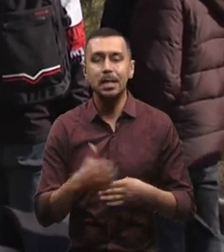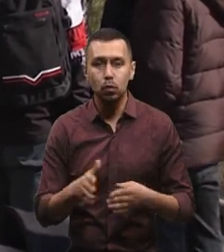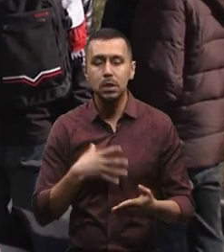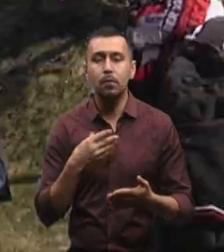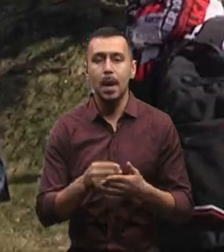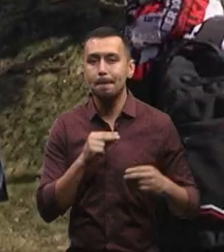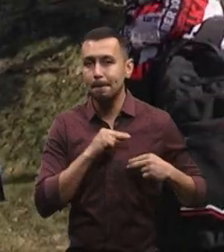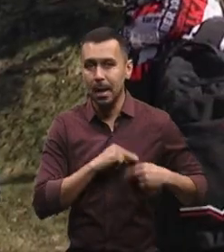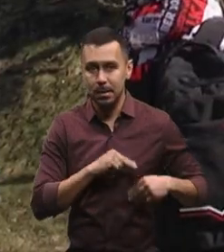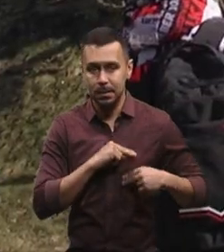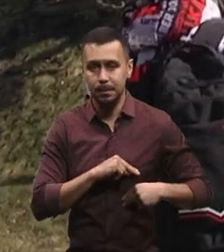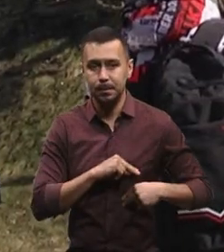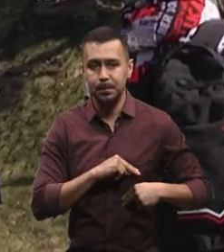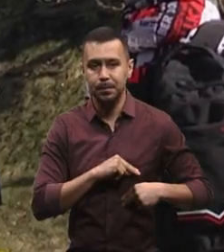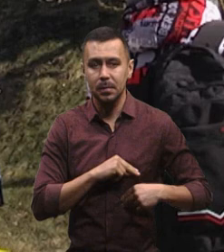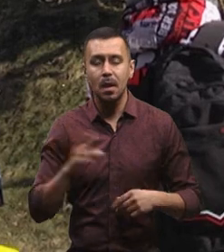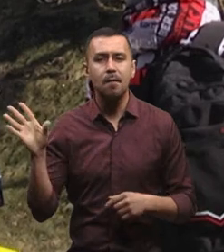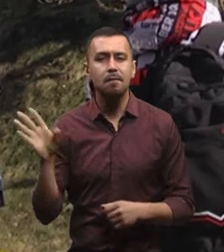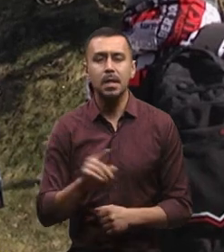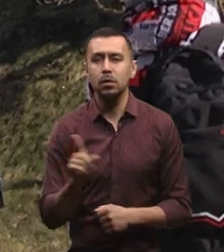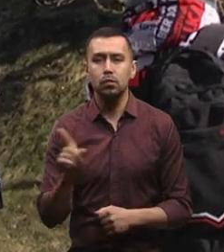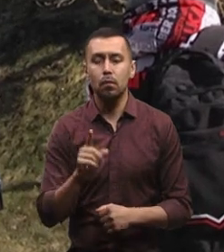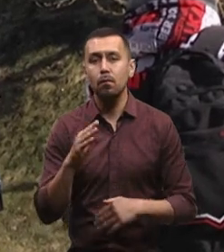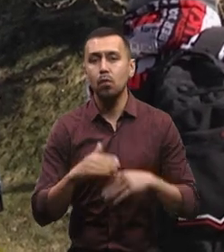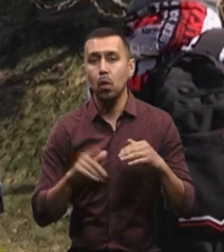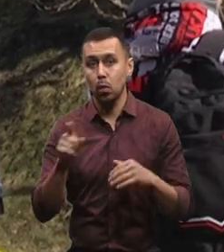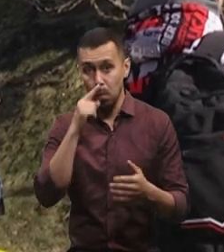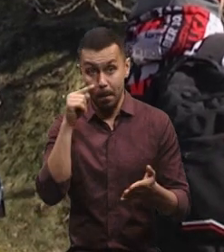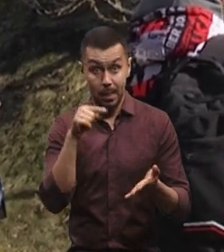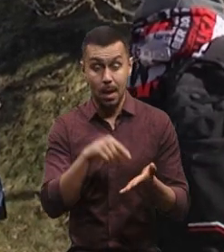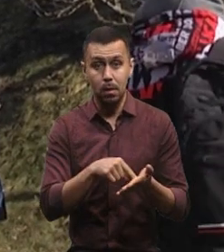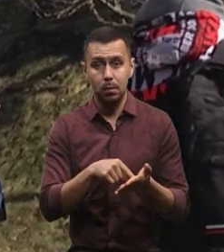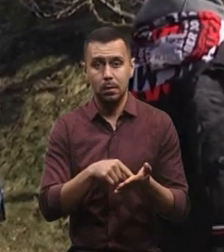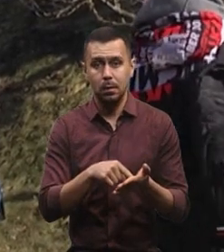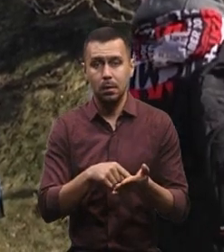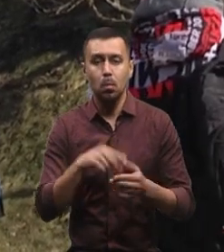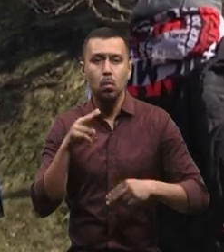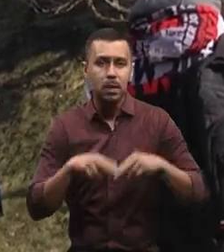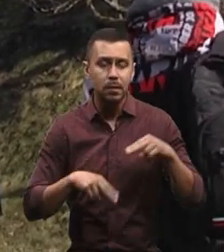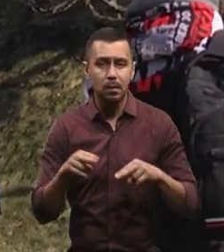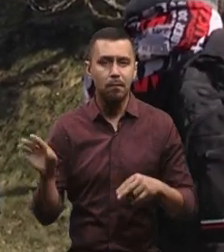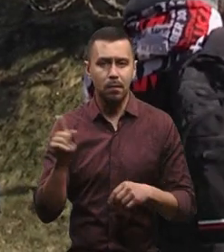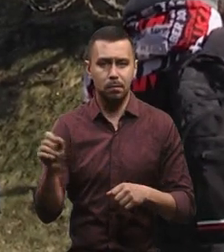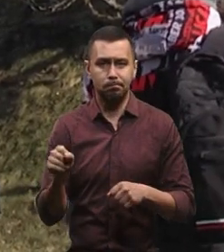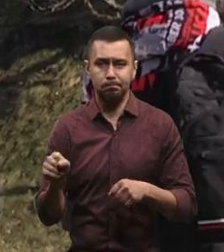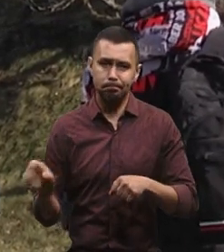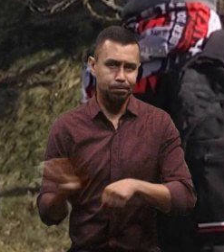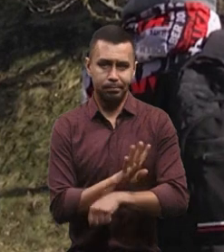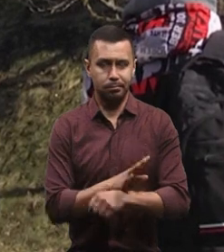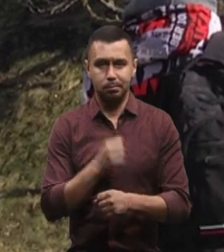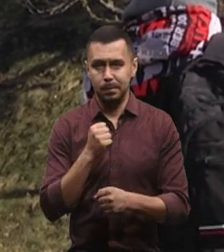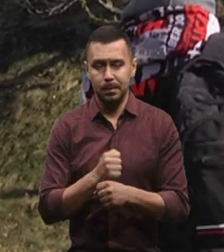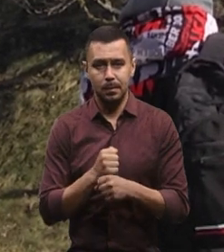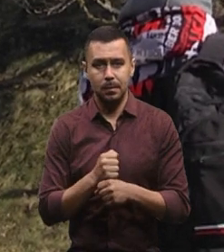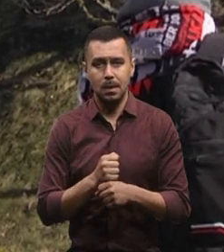своєї праці. Все, що в руки в нього попадало по будівництву, все він робив, все. І